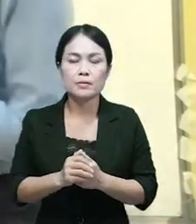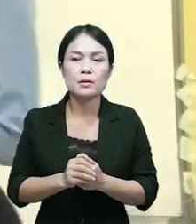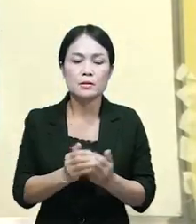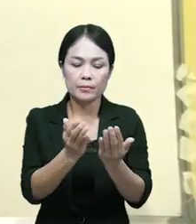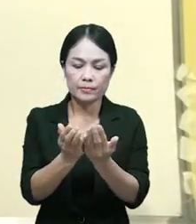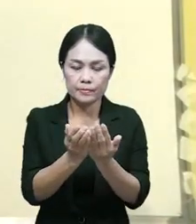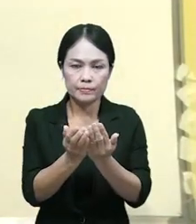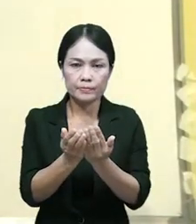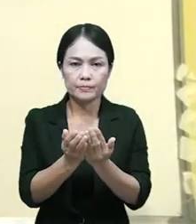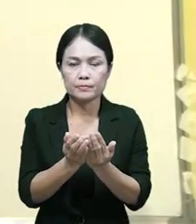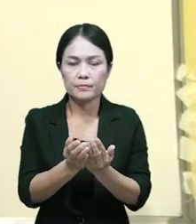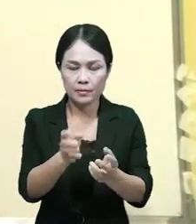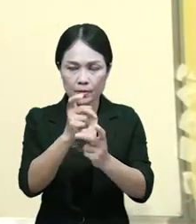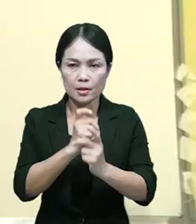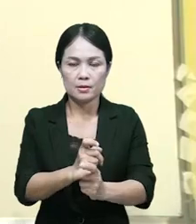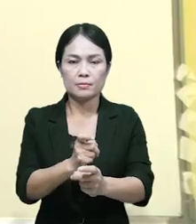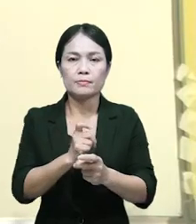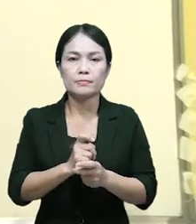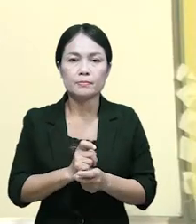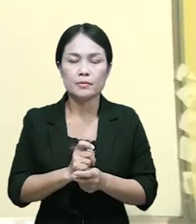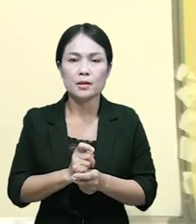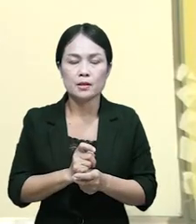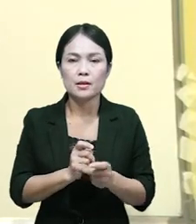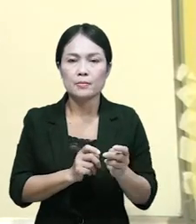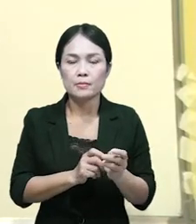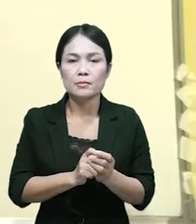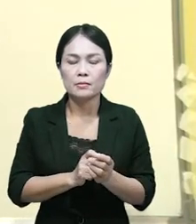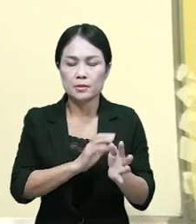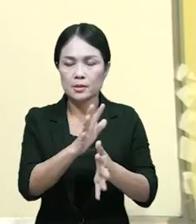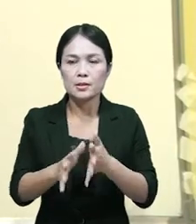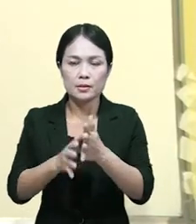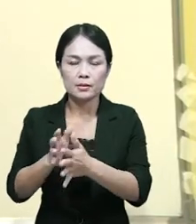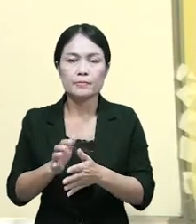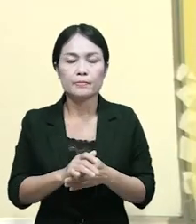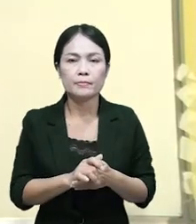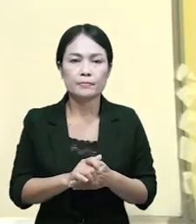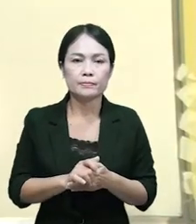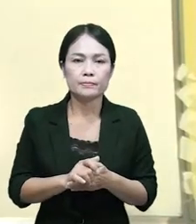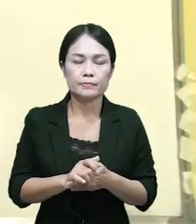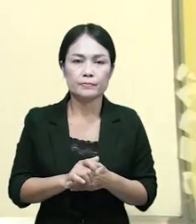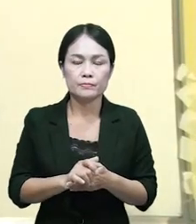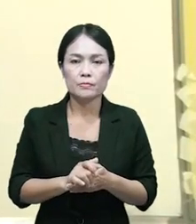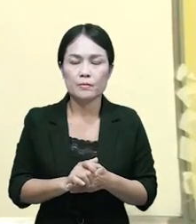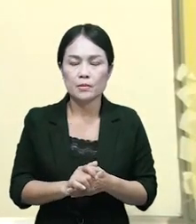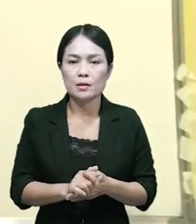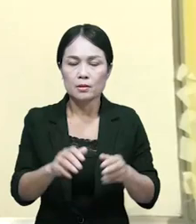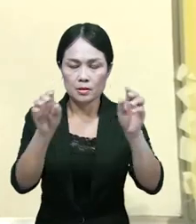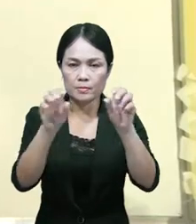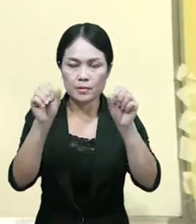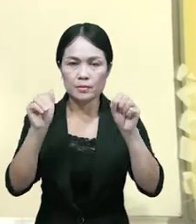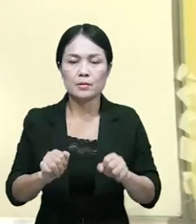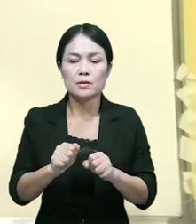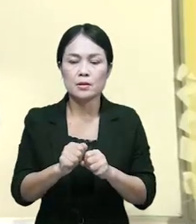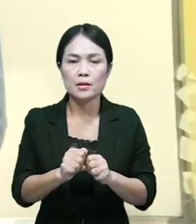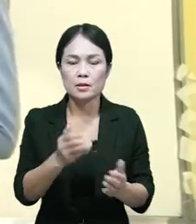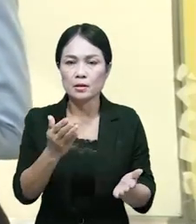នត្រូវតែគោរពទៅតាមសញ្ញាណាកូនណានេះចាសញ្ញាសម្ព័ន្ធចាឲ្យលើក